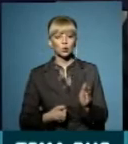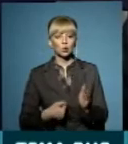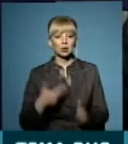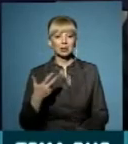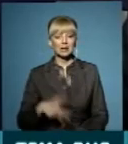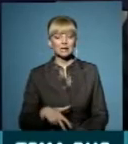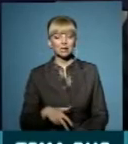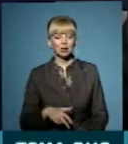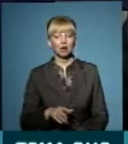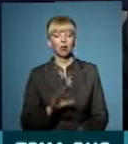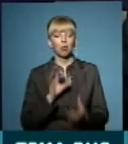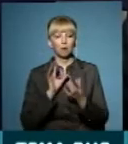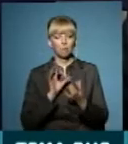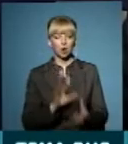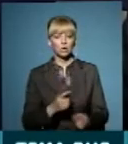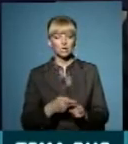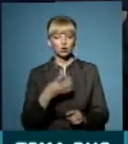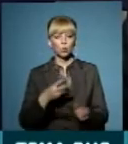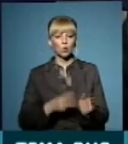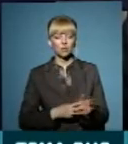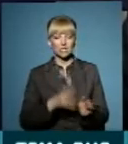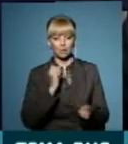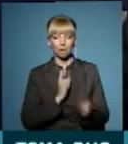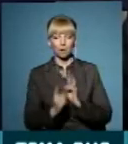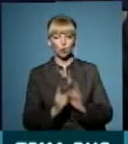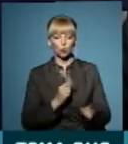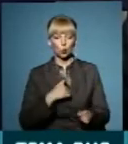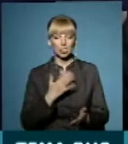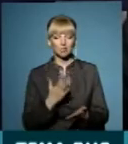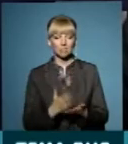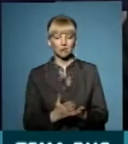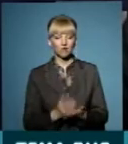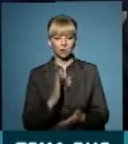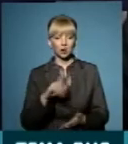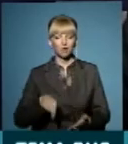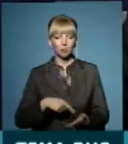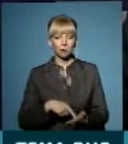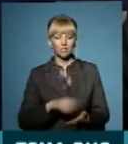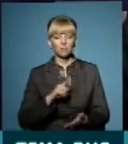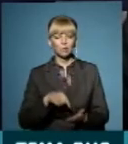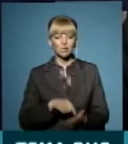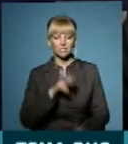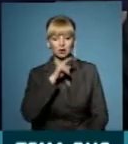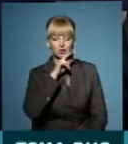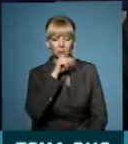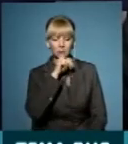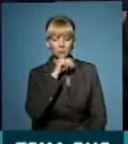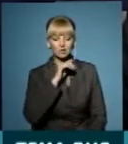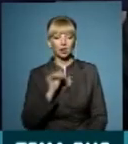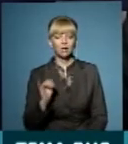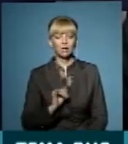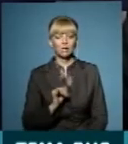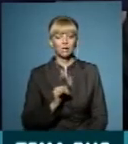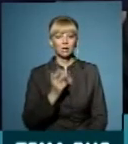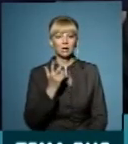630 машин. Це 48 маршрутів у нас є в місті, Чернівцях, і